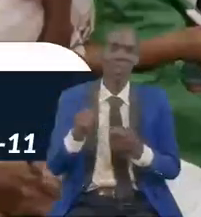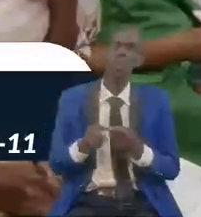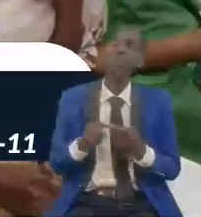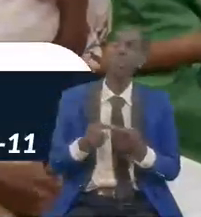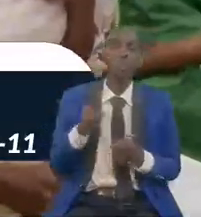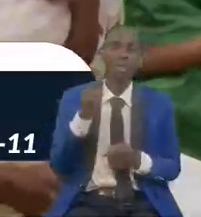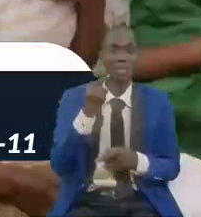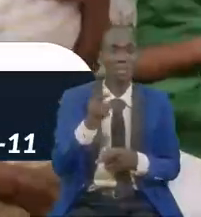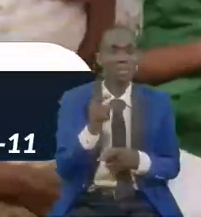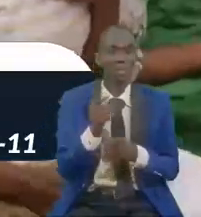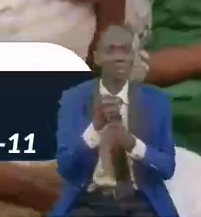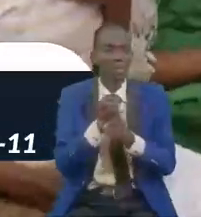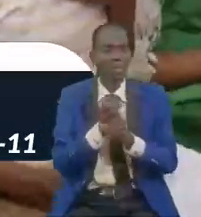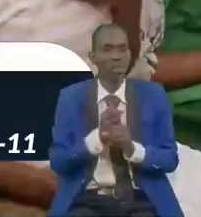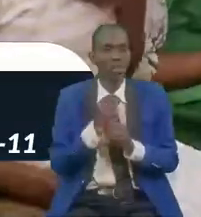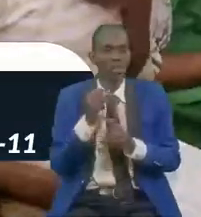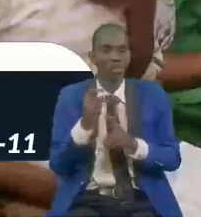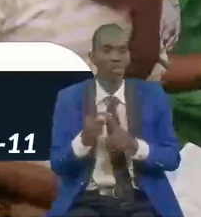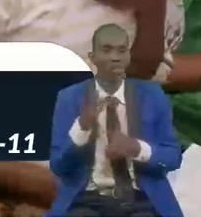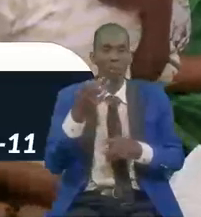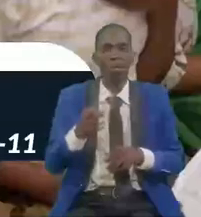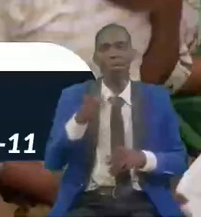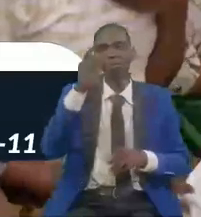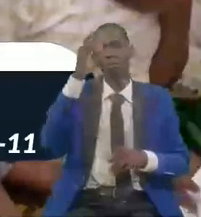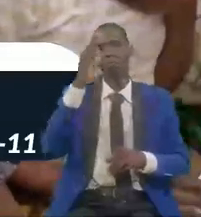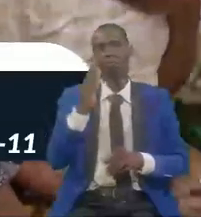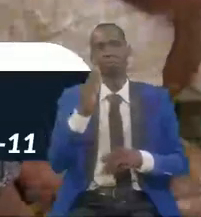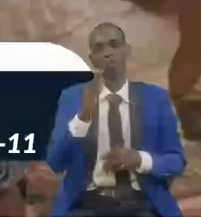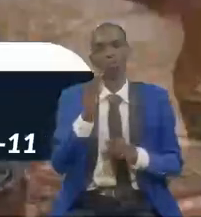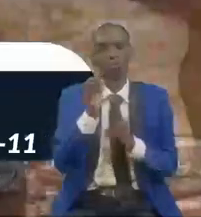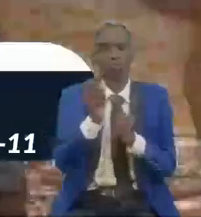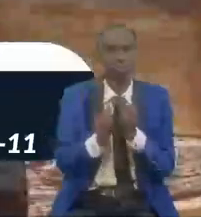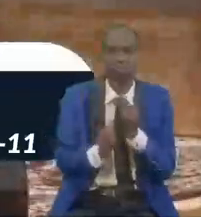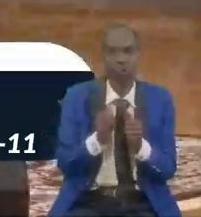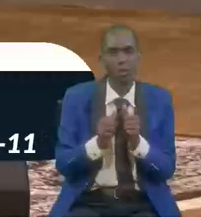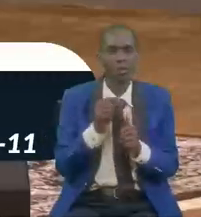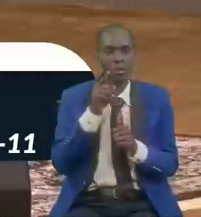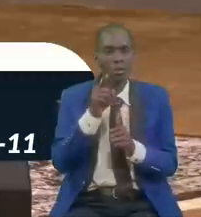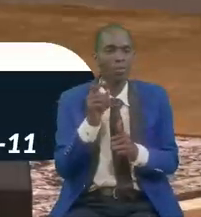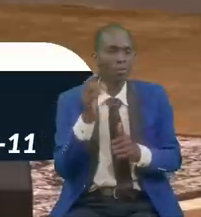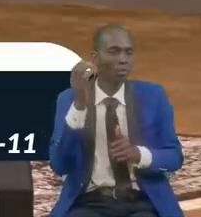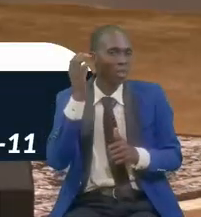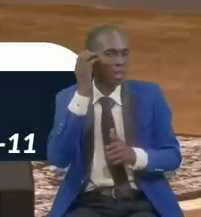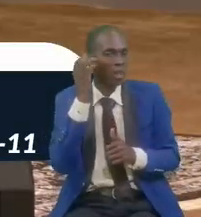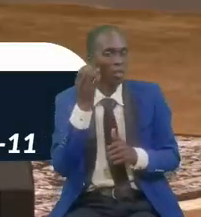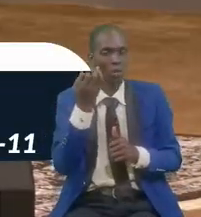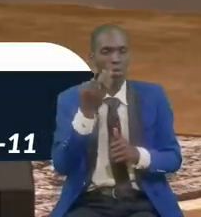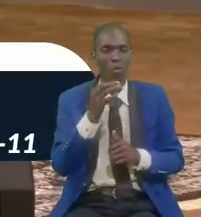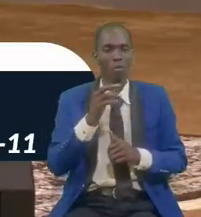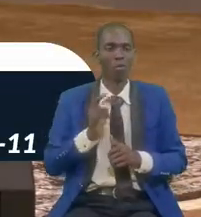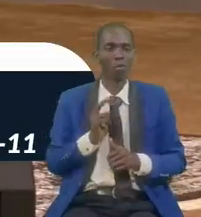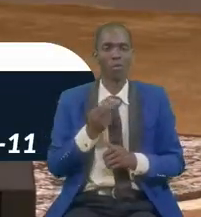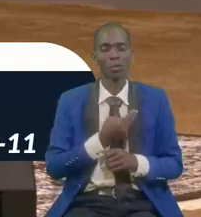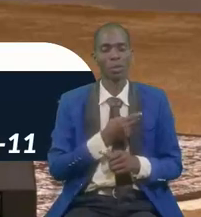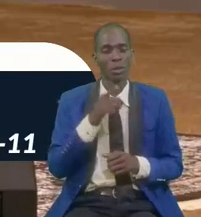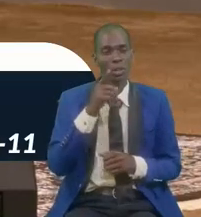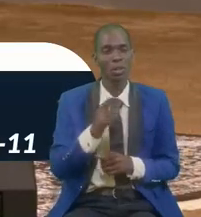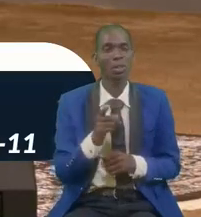qu'en recevant la parole de Dieu, ce que nous vous avons fait entendre, vous l'avez